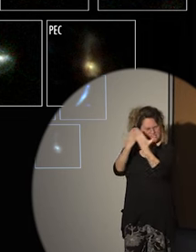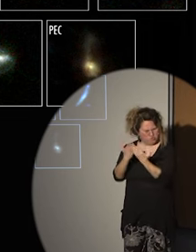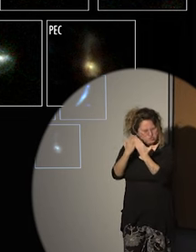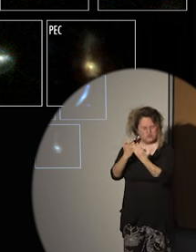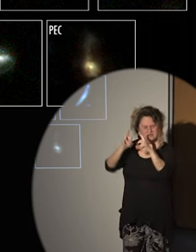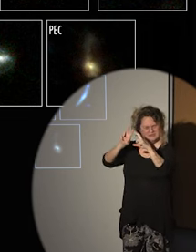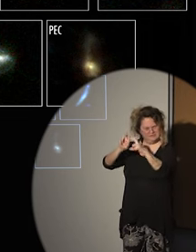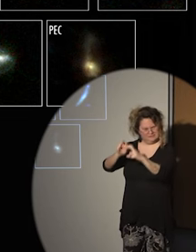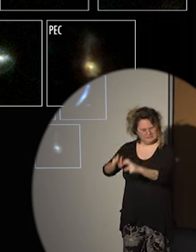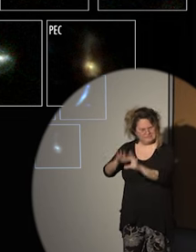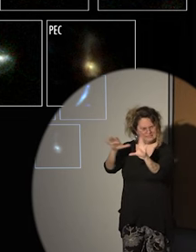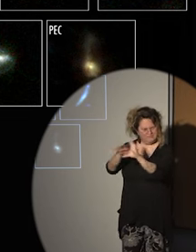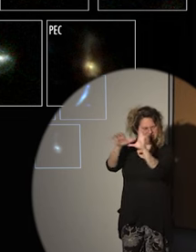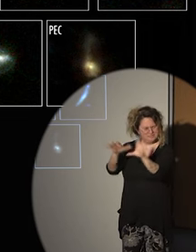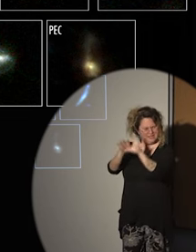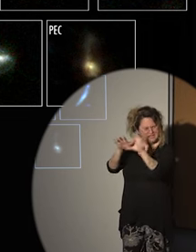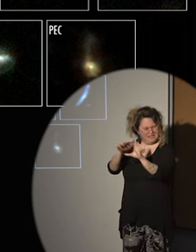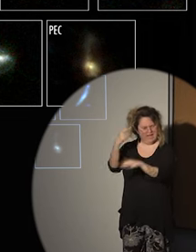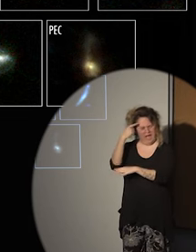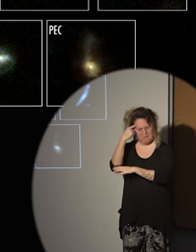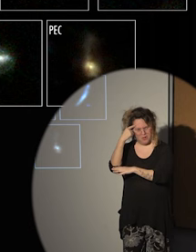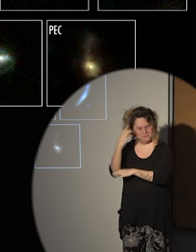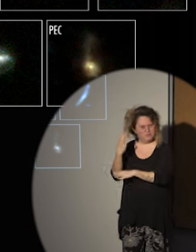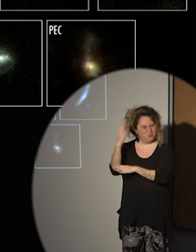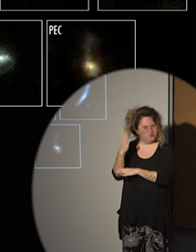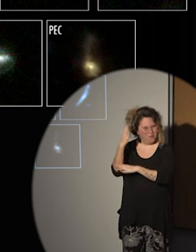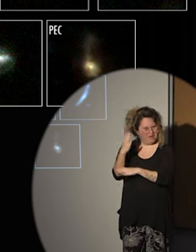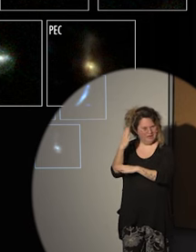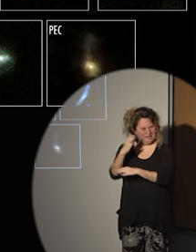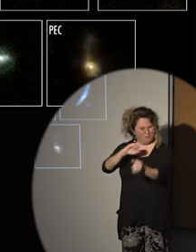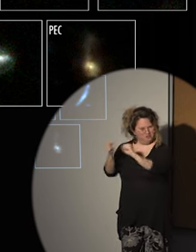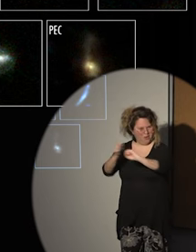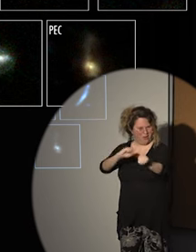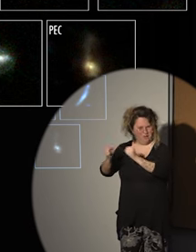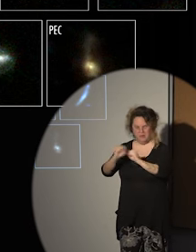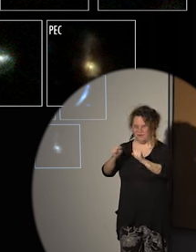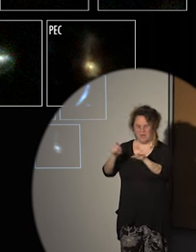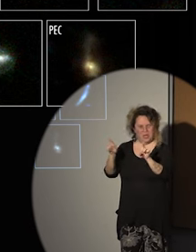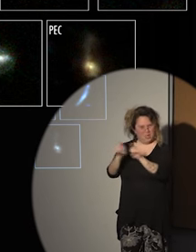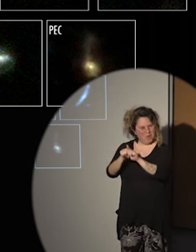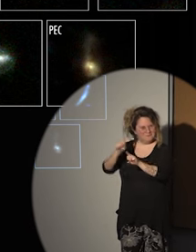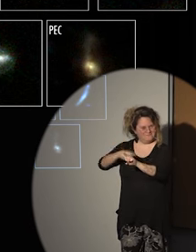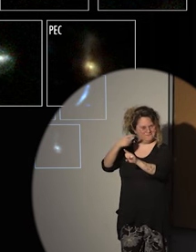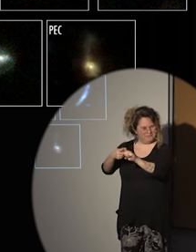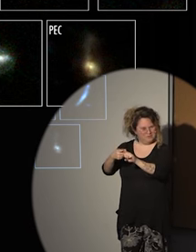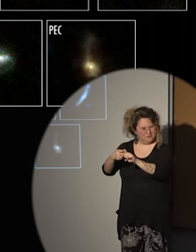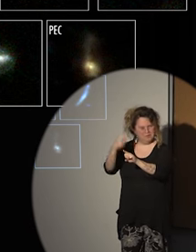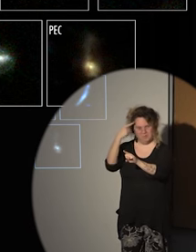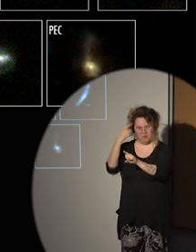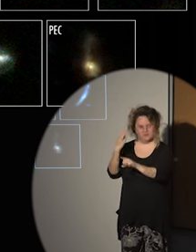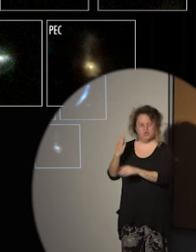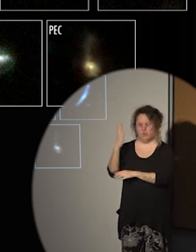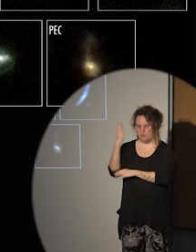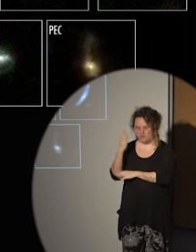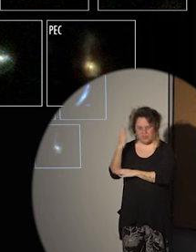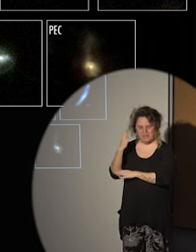le film. Et pour regarder le film, vous avez besoin d'un spectrographe et vous avez besoin, cette fois, de regarder si ces objets tournent ou s'ils ne